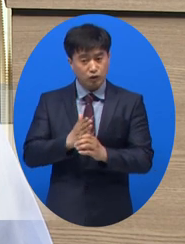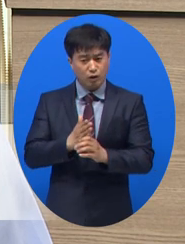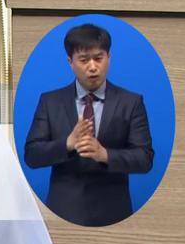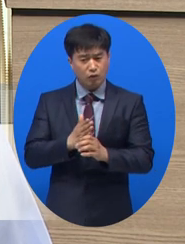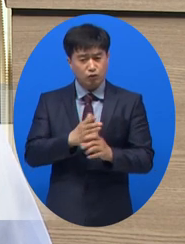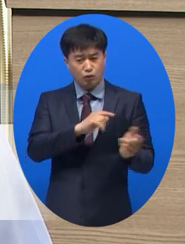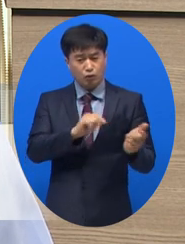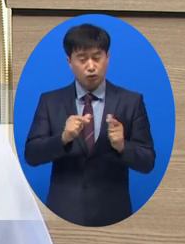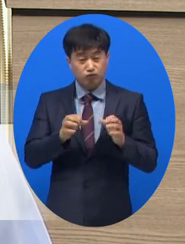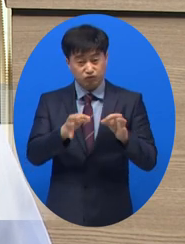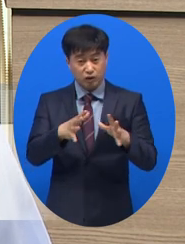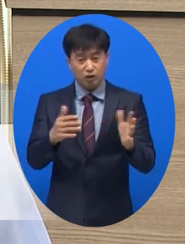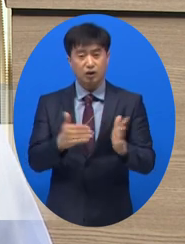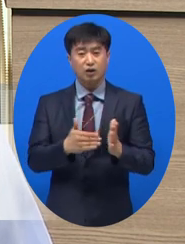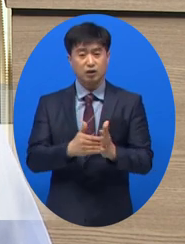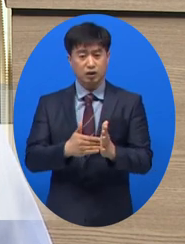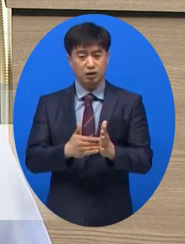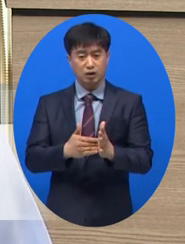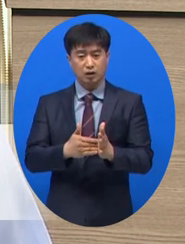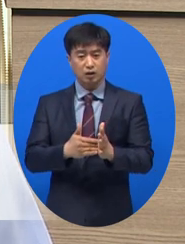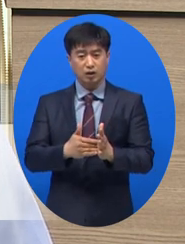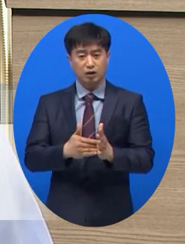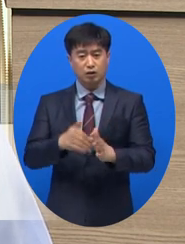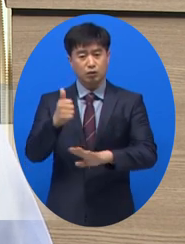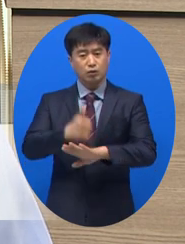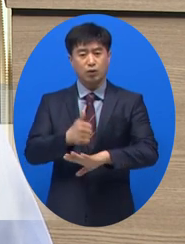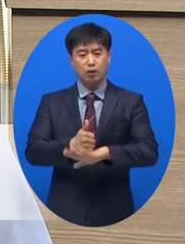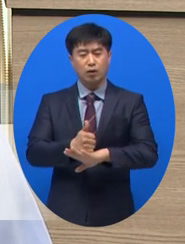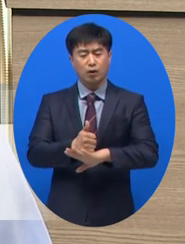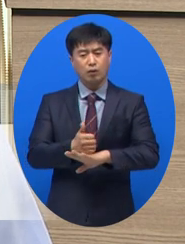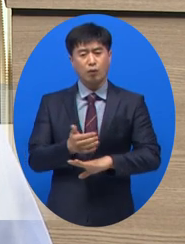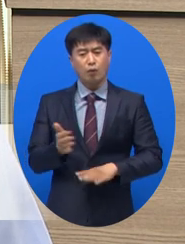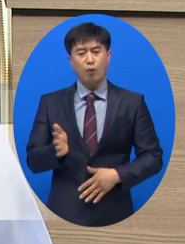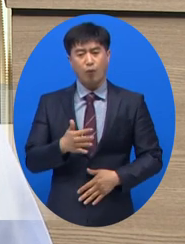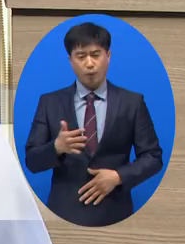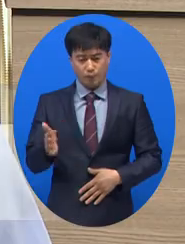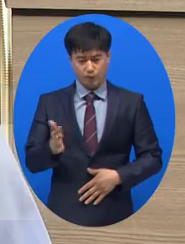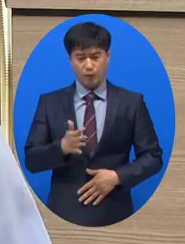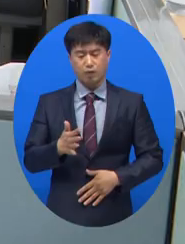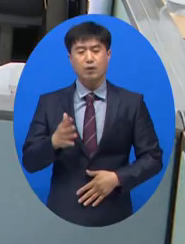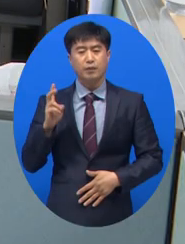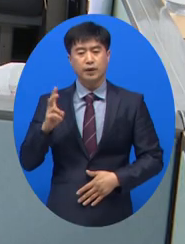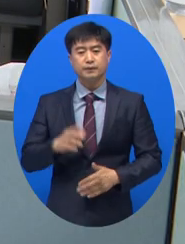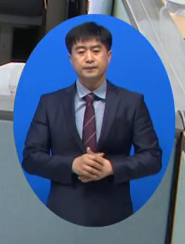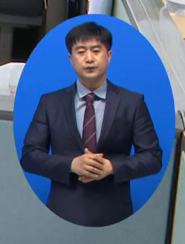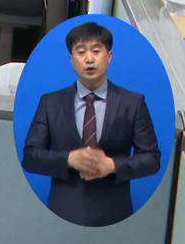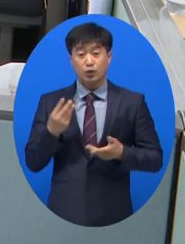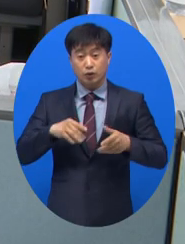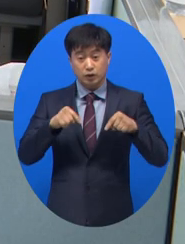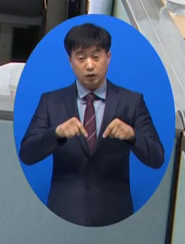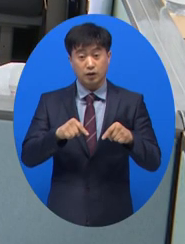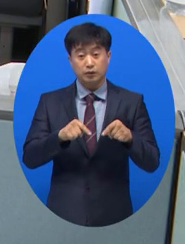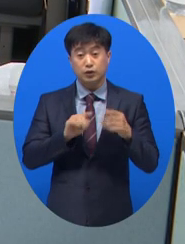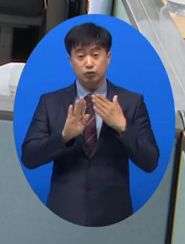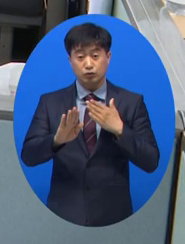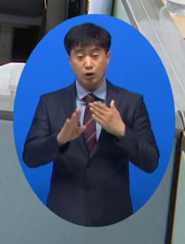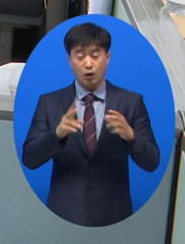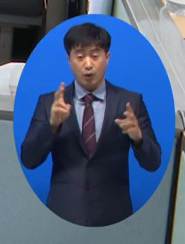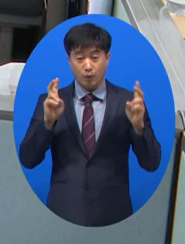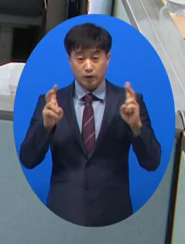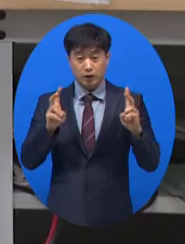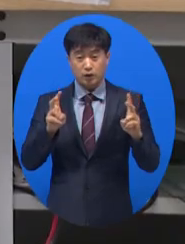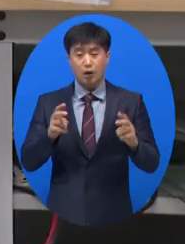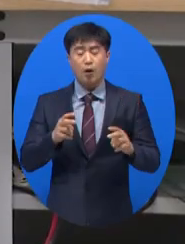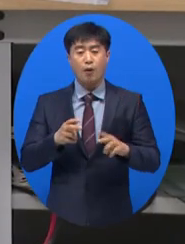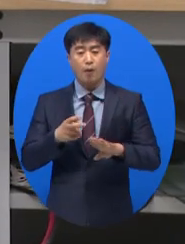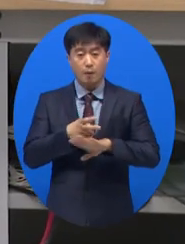많은 어 투자만 이루어지지 진 후에 아 결과물은 적용이 되지 않는 경우도 에 컨설팅 을 통해 이 업체는 벗으